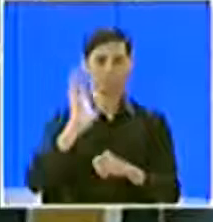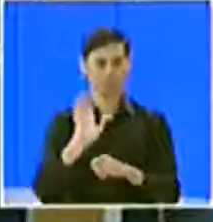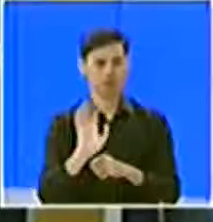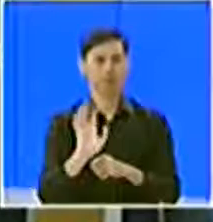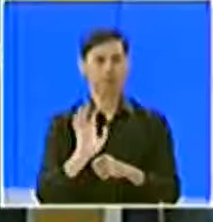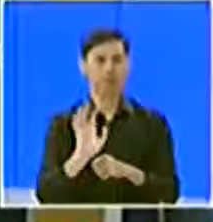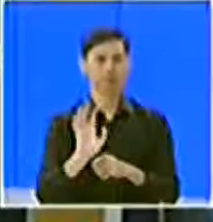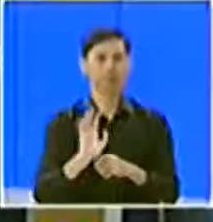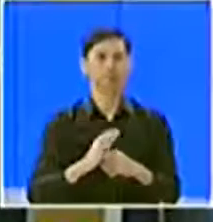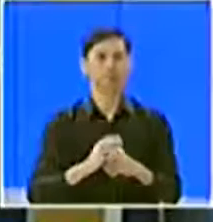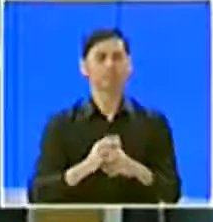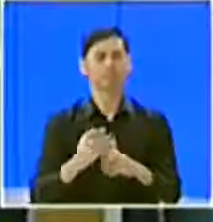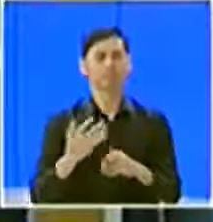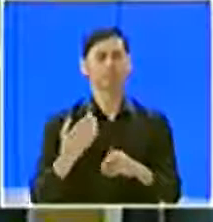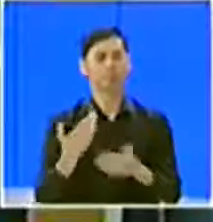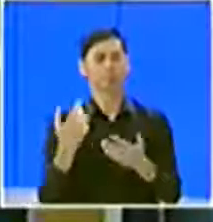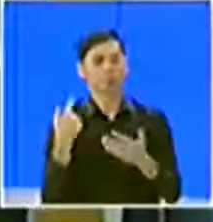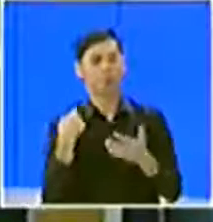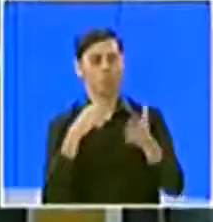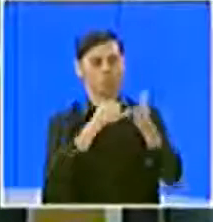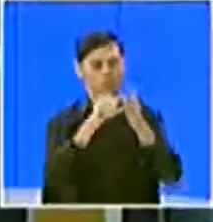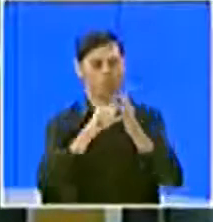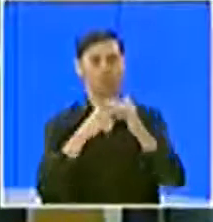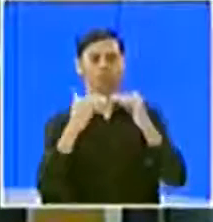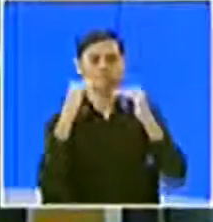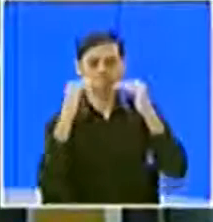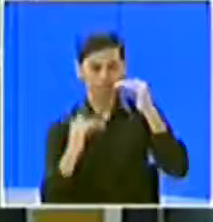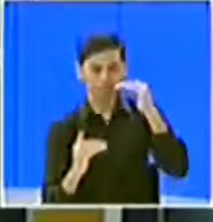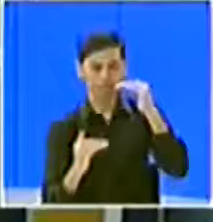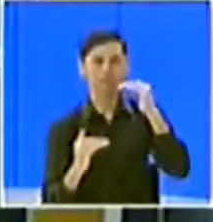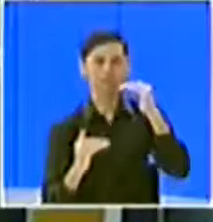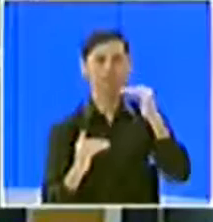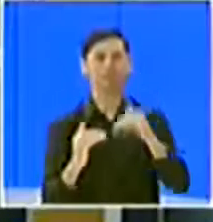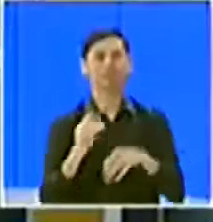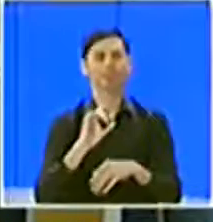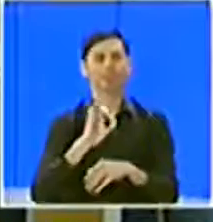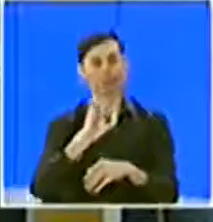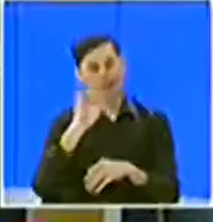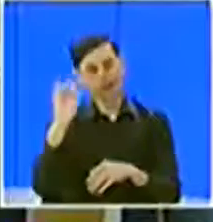Tolonglah dikurangin seperti rusun lain. Di sini kan kayaknya berat.